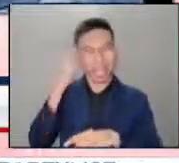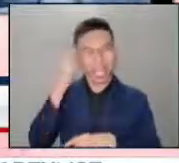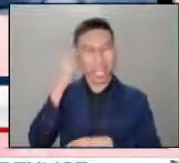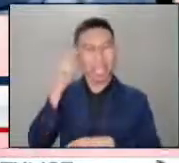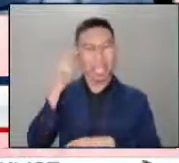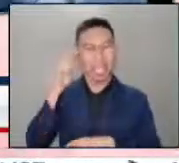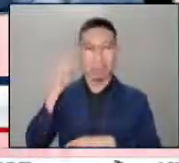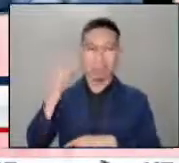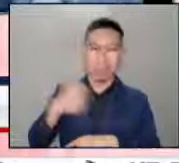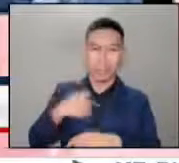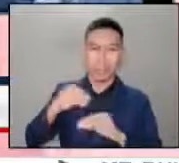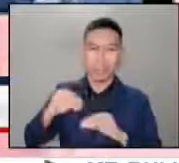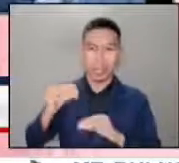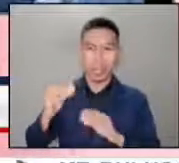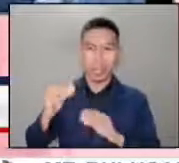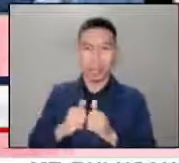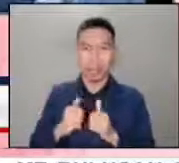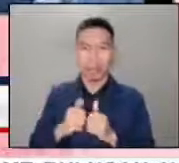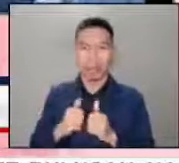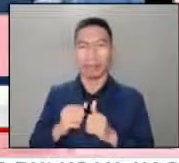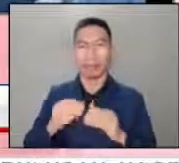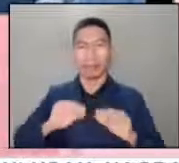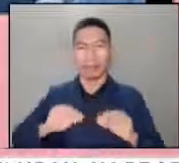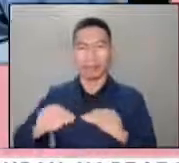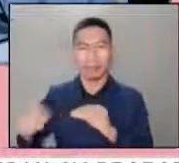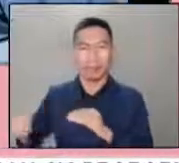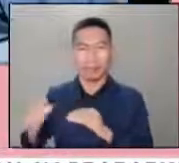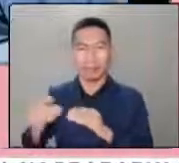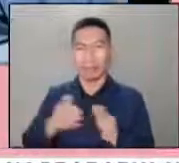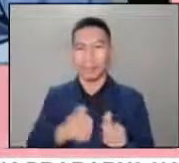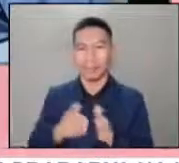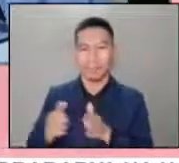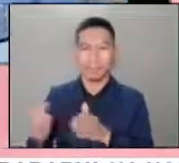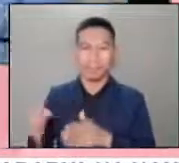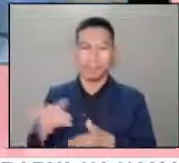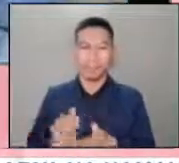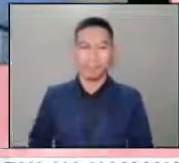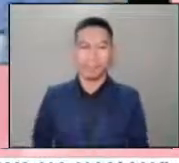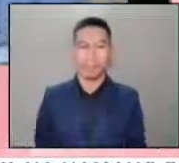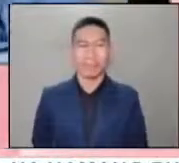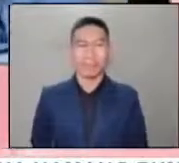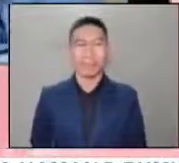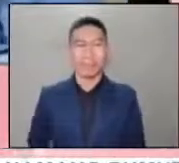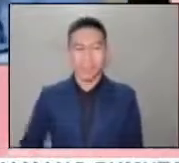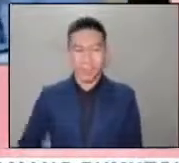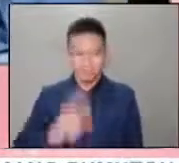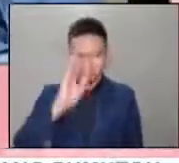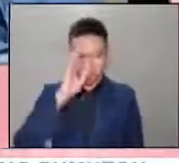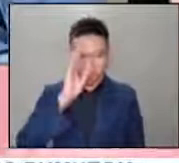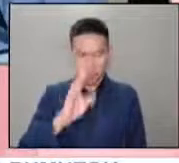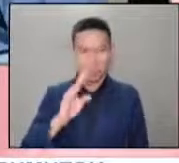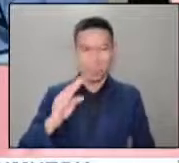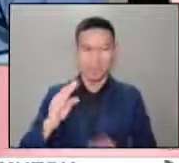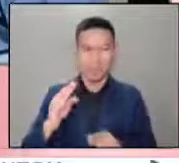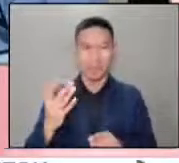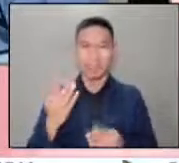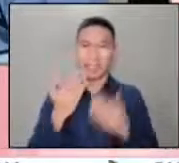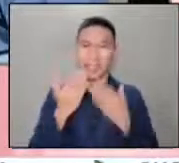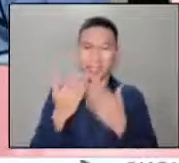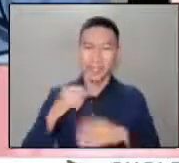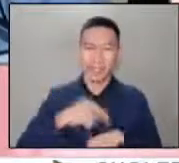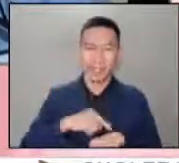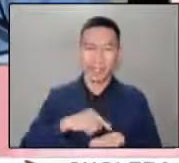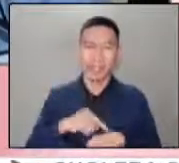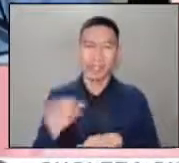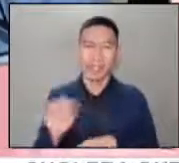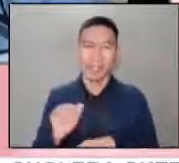different strategies. Teacher Jeric, saludo po kami sa inyo at maraming salamat po sa inyong panahon at ganoon na rin po sa